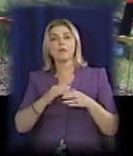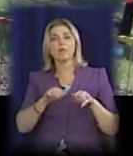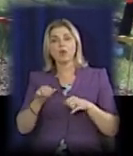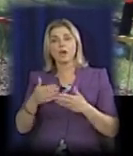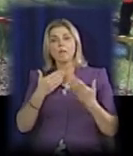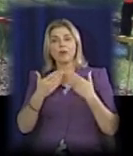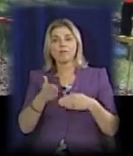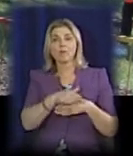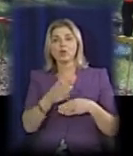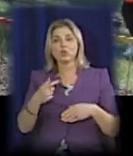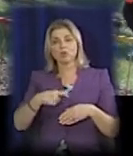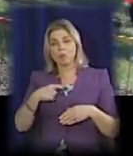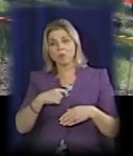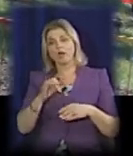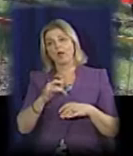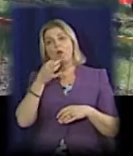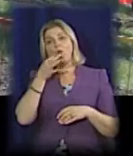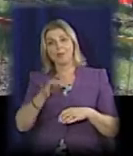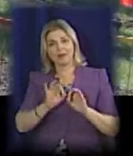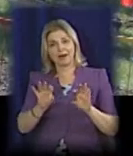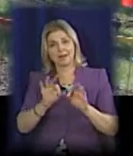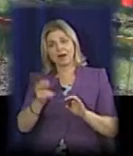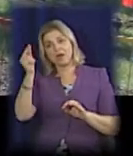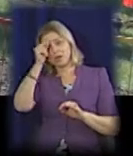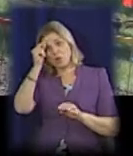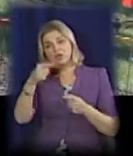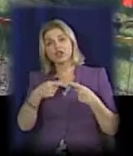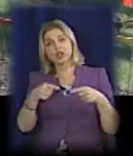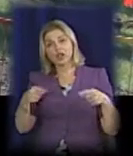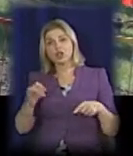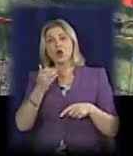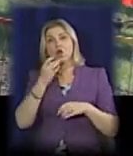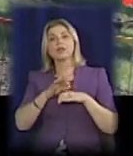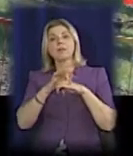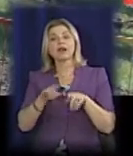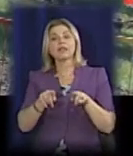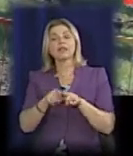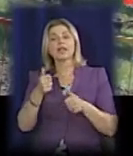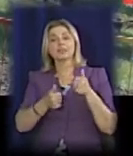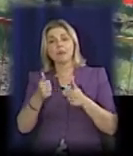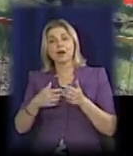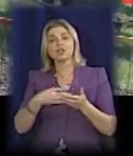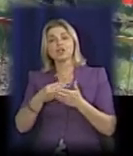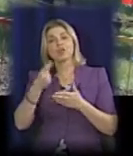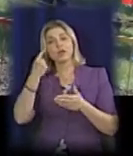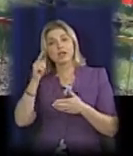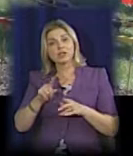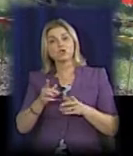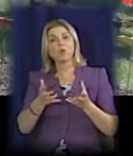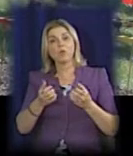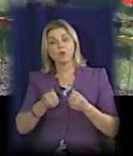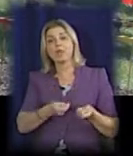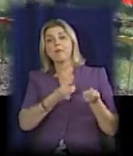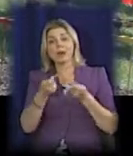між собою, поділитися досвідом, чомусь навчити інших. І коли відбуваються такі змагання, вони ці знання, які тут отримали, вони привозять до